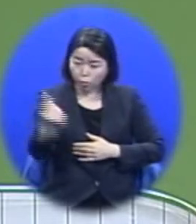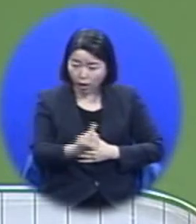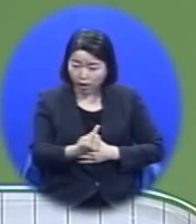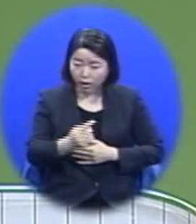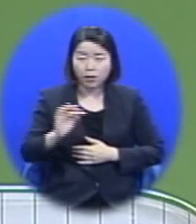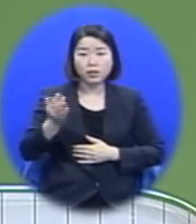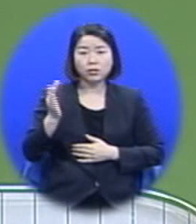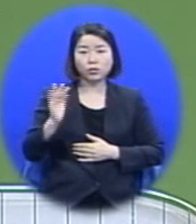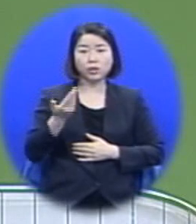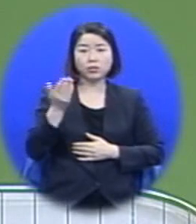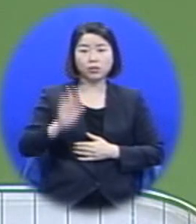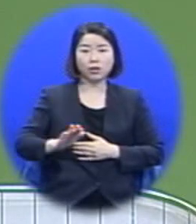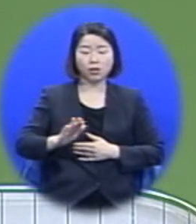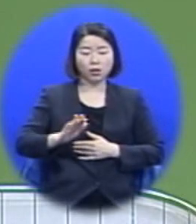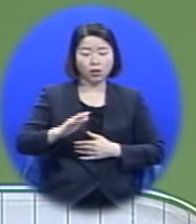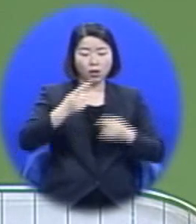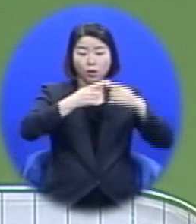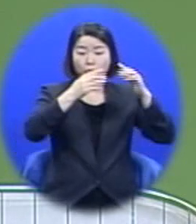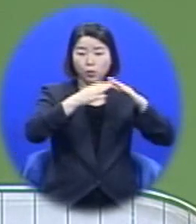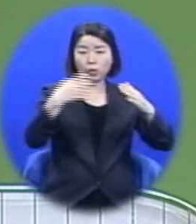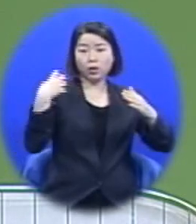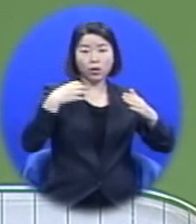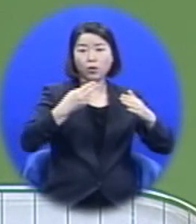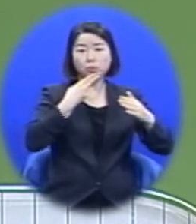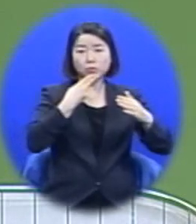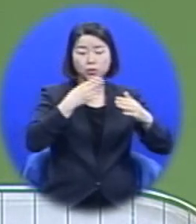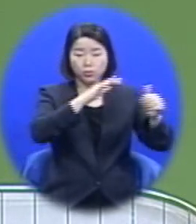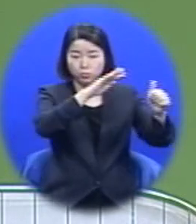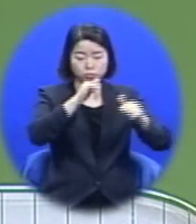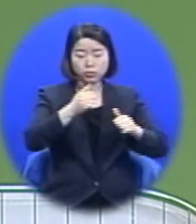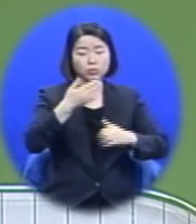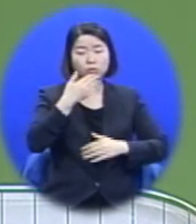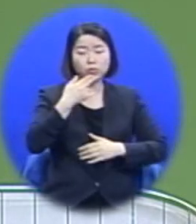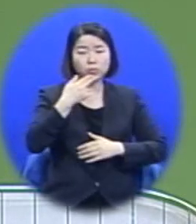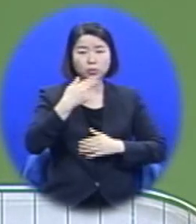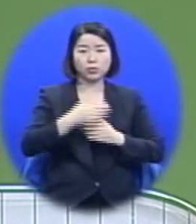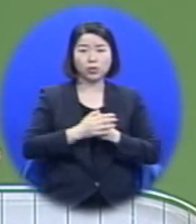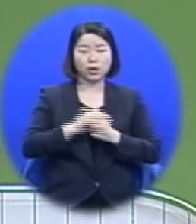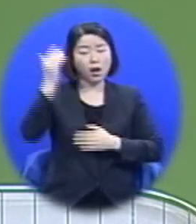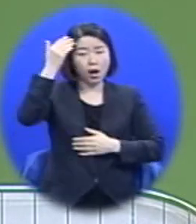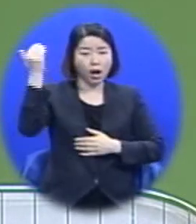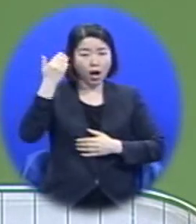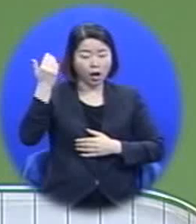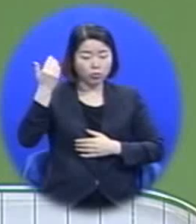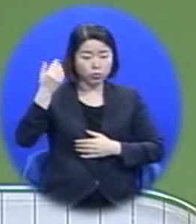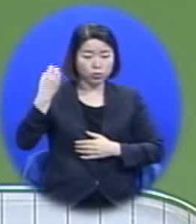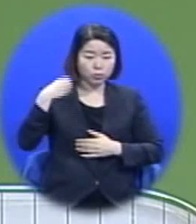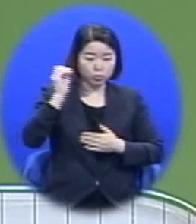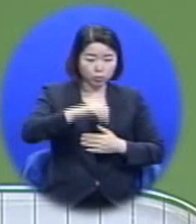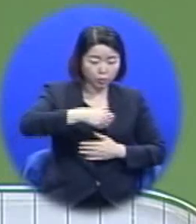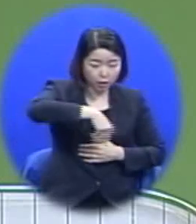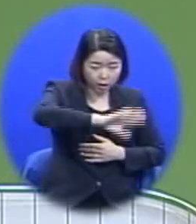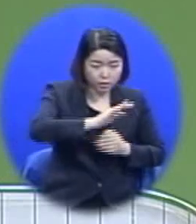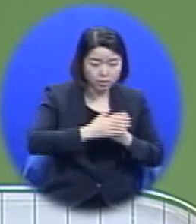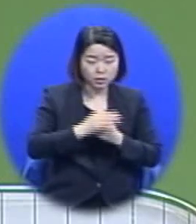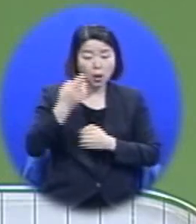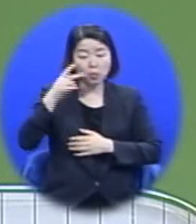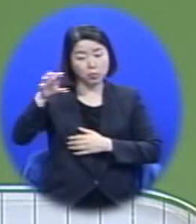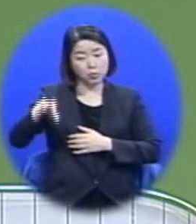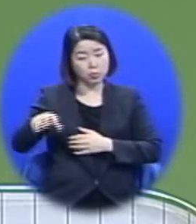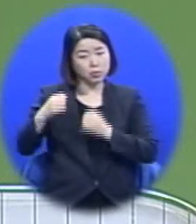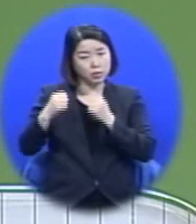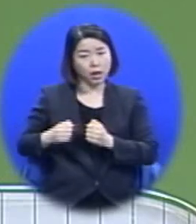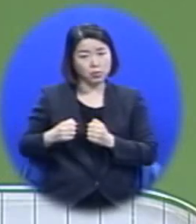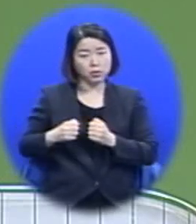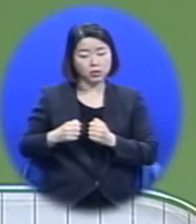목회할 교회가 없어요 불러 주는 데가 없어요 한국에 돌아 가야 될지 미국의 그냥 남아야 될지 너무 너무